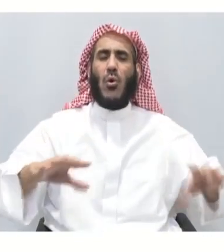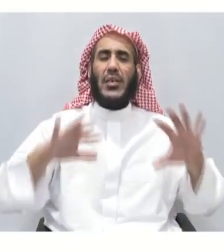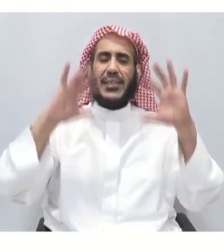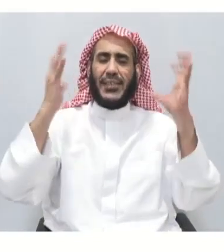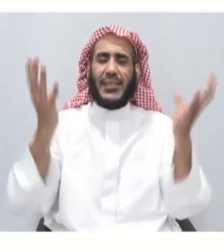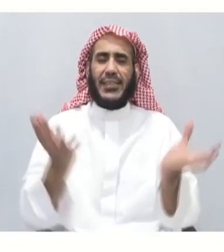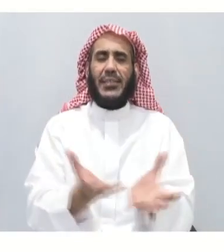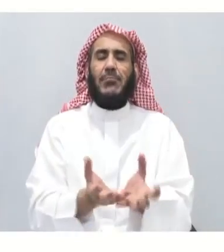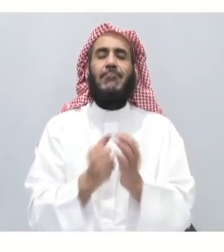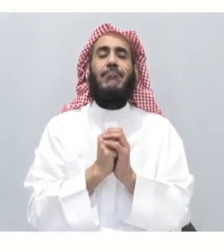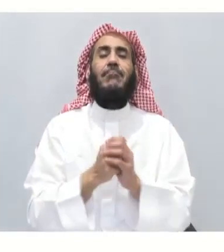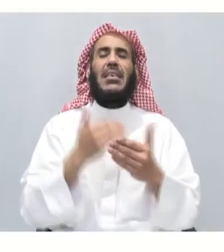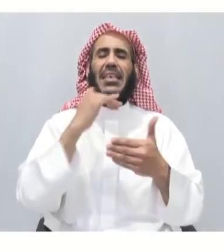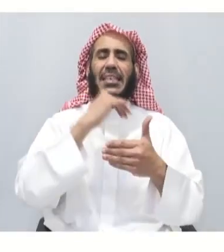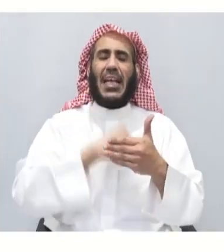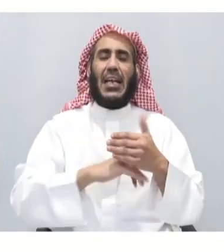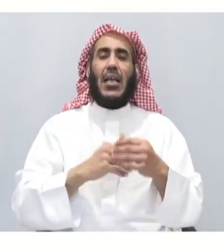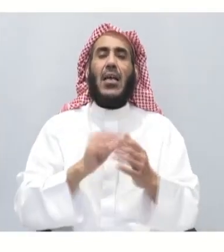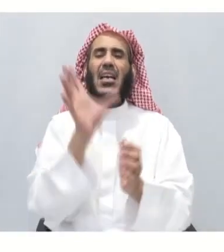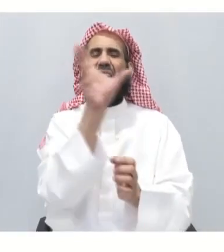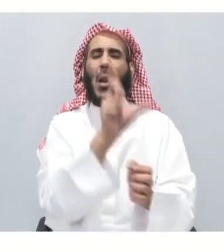جميع اعضاء الجسم الداخليه